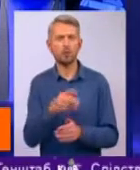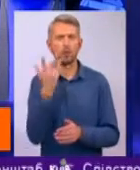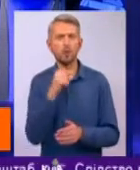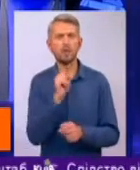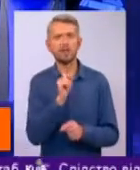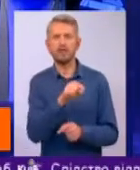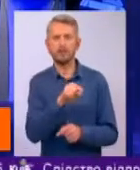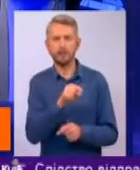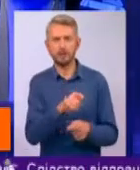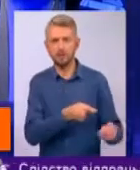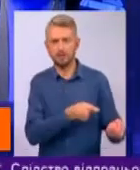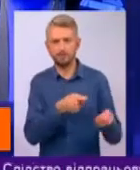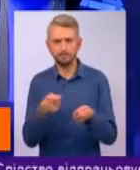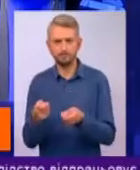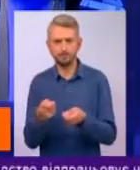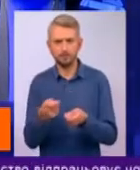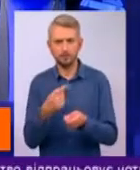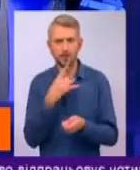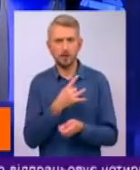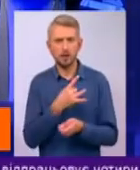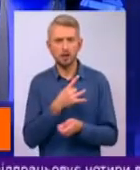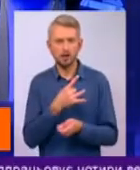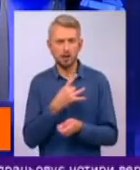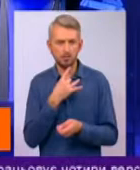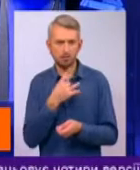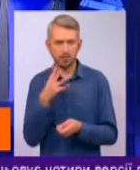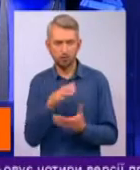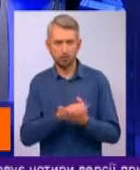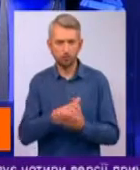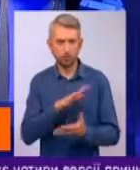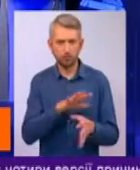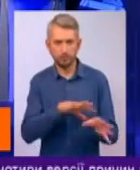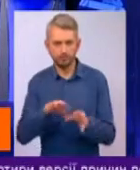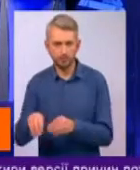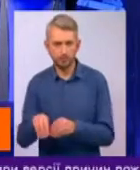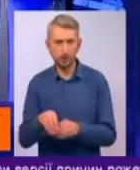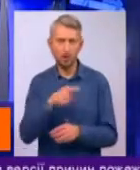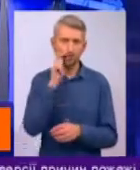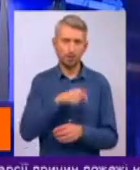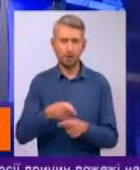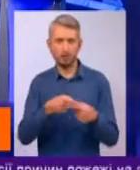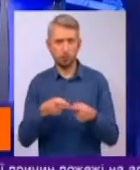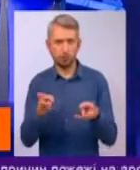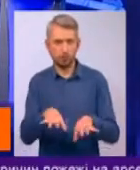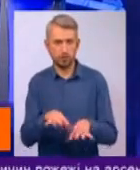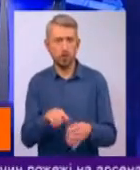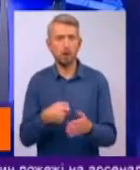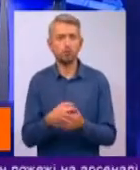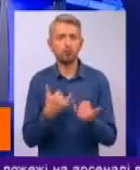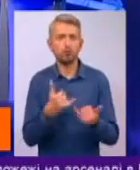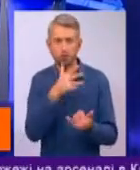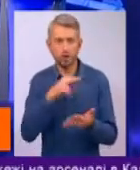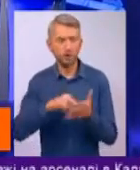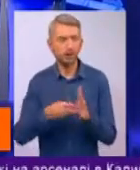звідти виводив Радянський Союз свої війська. На Україні не були залишені, в Білорусі найбільше. До цього часу цієї стратегії